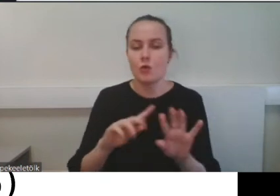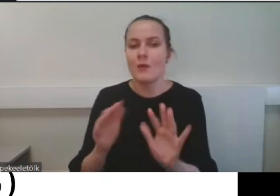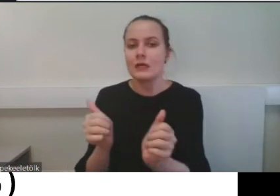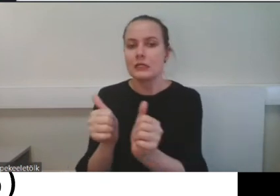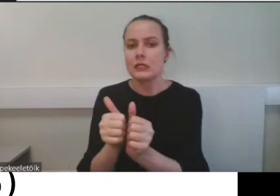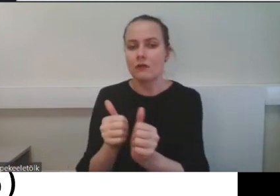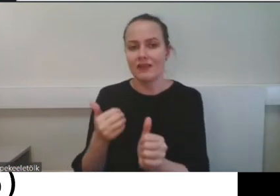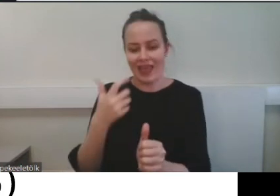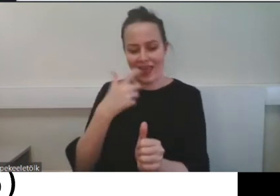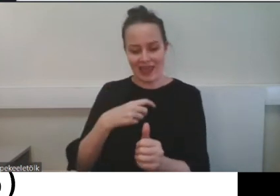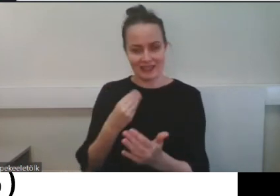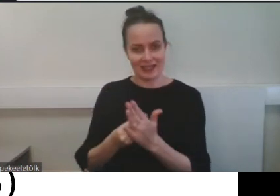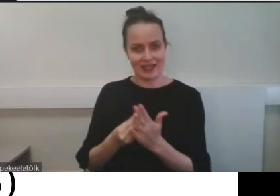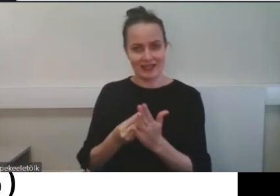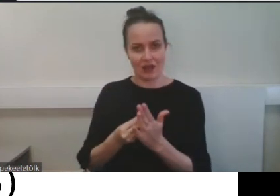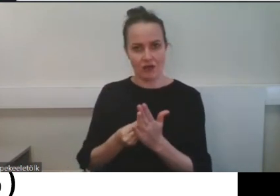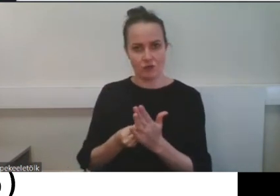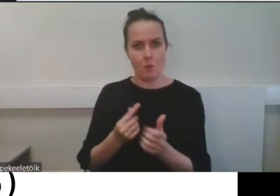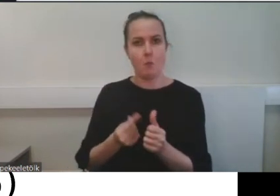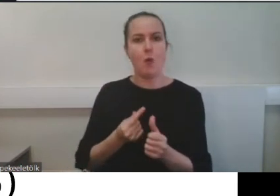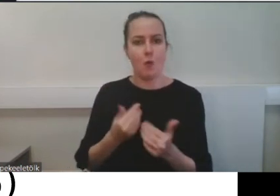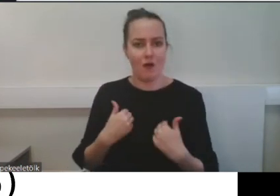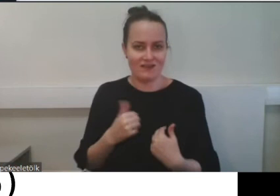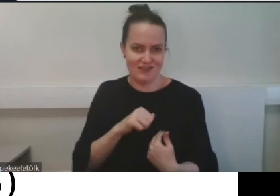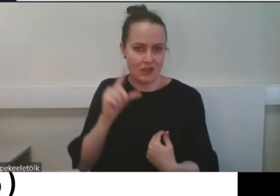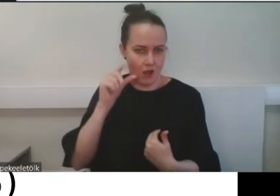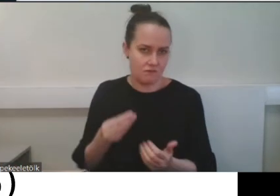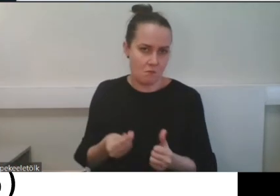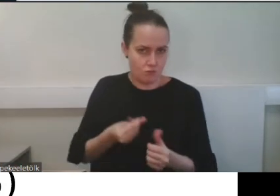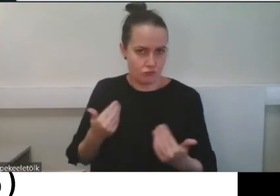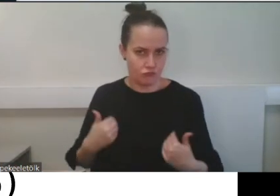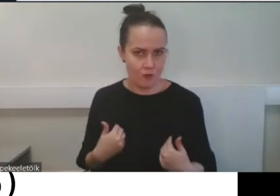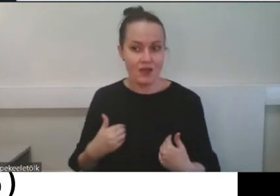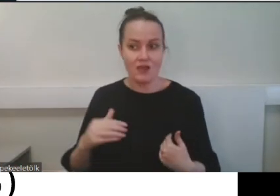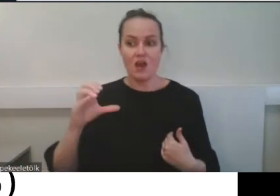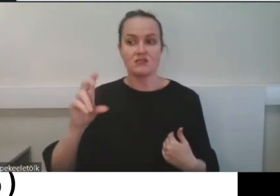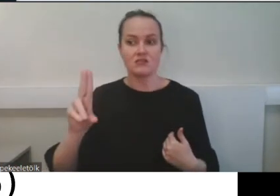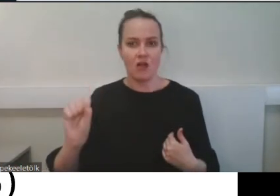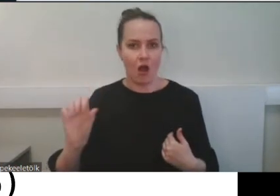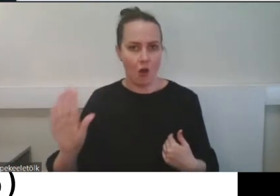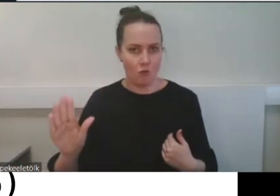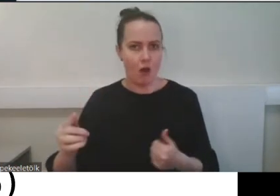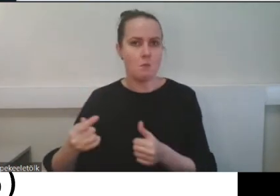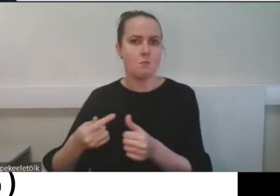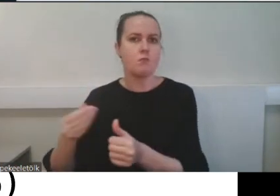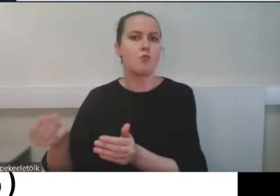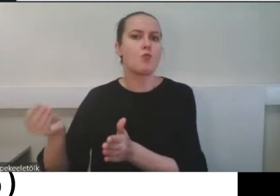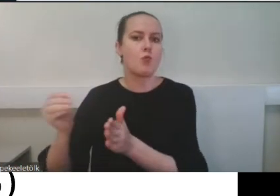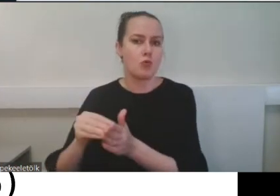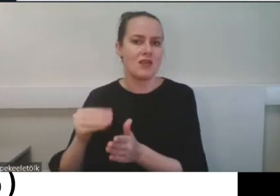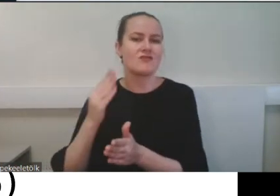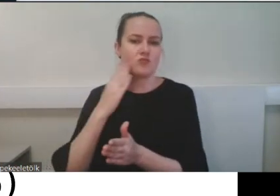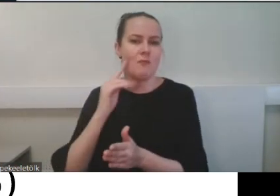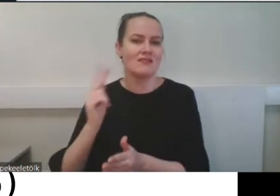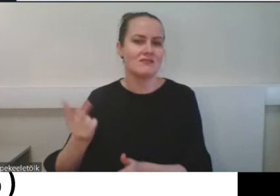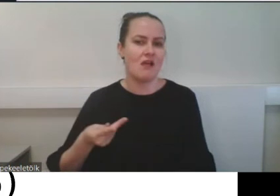rühmas. Ja vähenenud töövõimest rääkides, siis jällegi need inimesed,